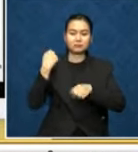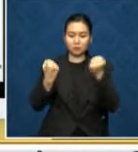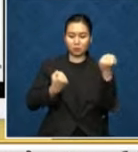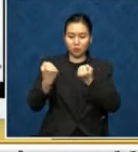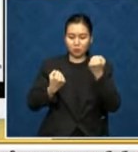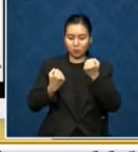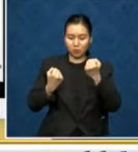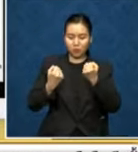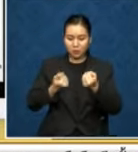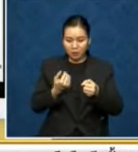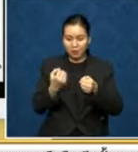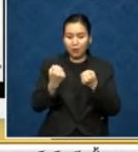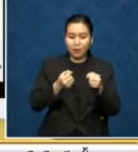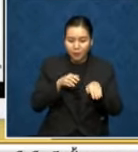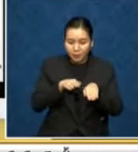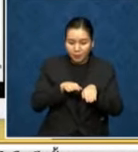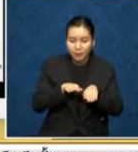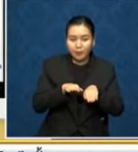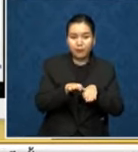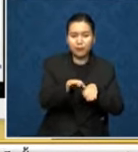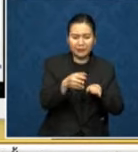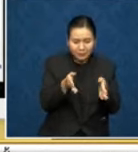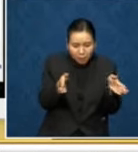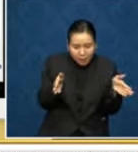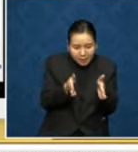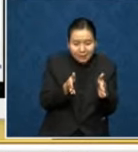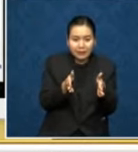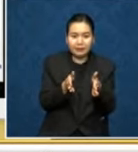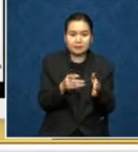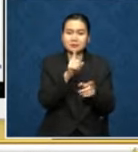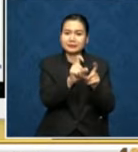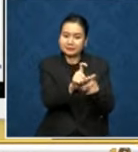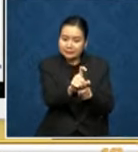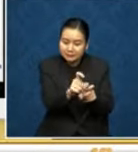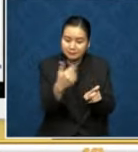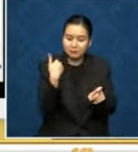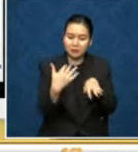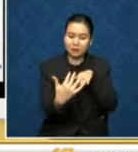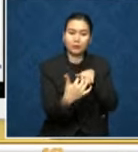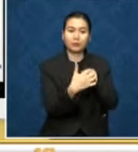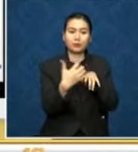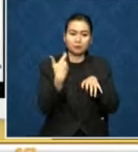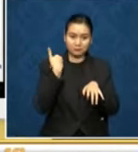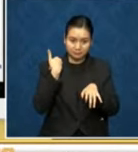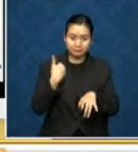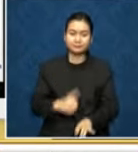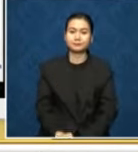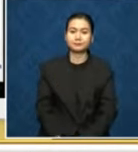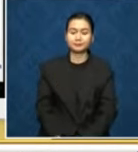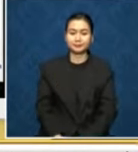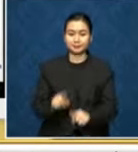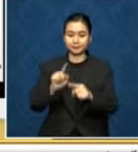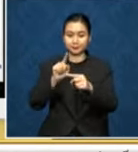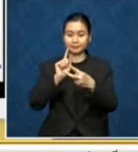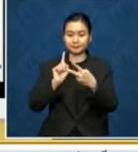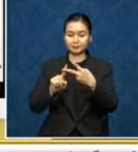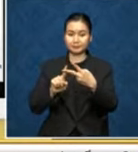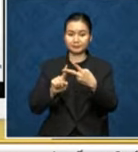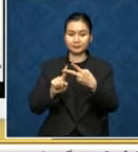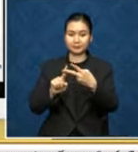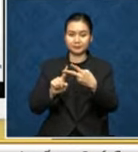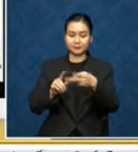านกลางหมู่บ้านนะครับแต่กับมีขนาดเล็กนะครับชำรุดหลายจุดจึงเกิดอุบัติเหตุบ่อยครั้งนะครับเรื่องที่2นะครับถนนและ